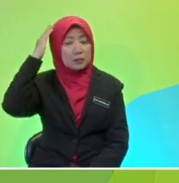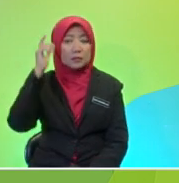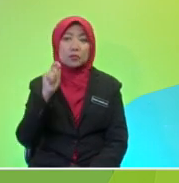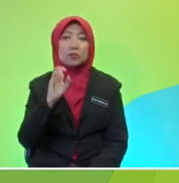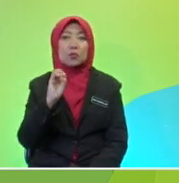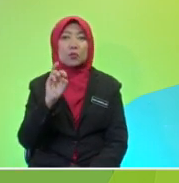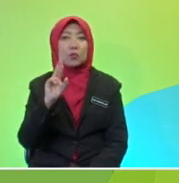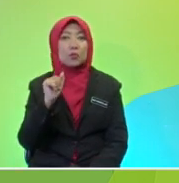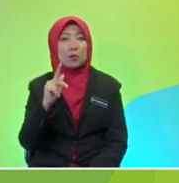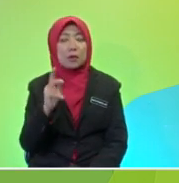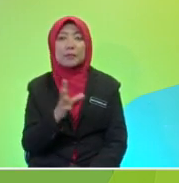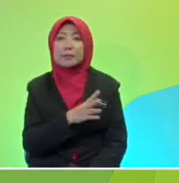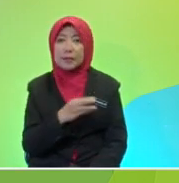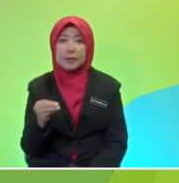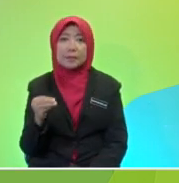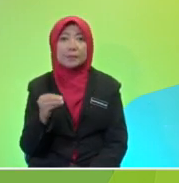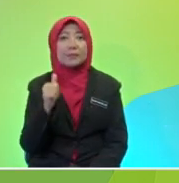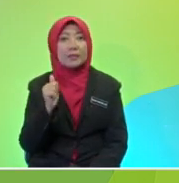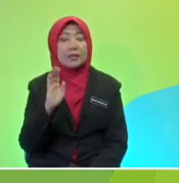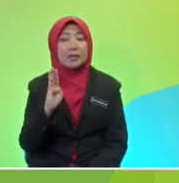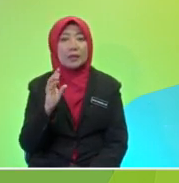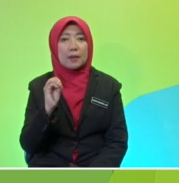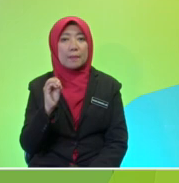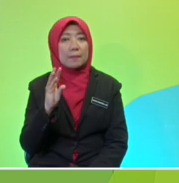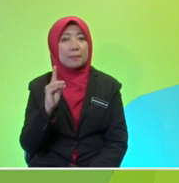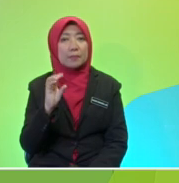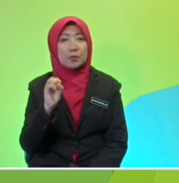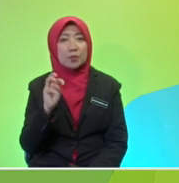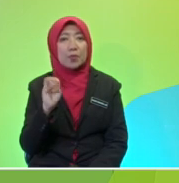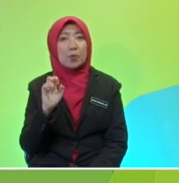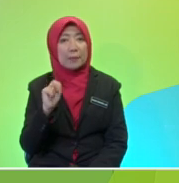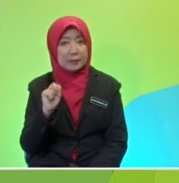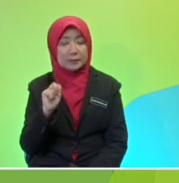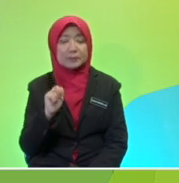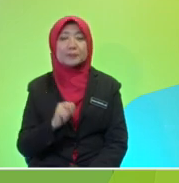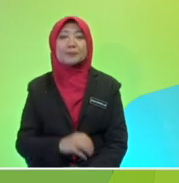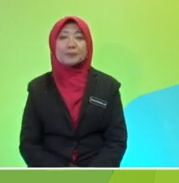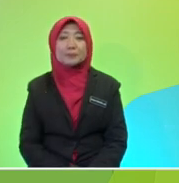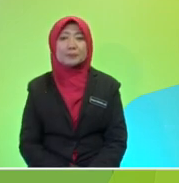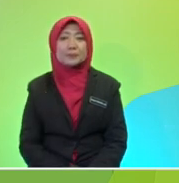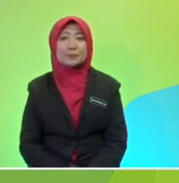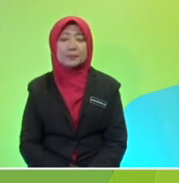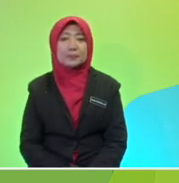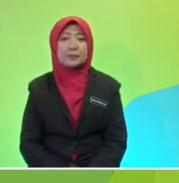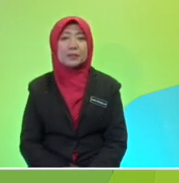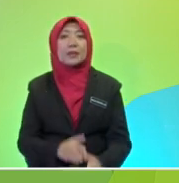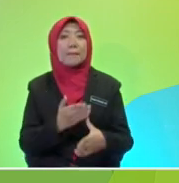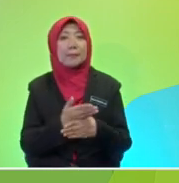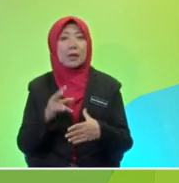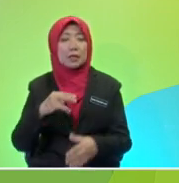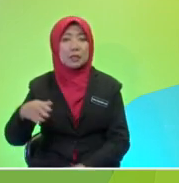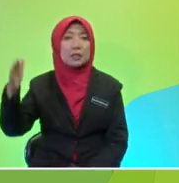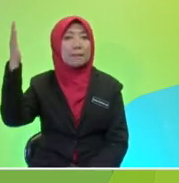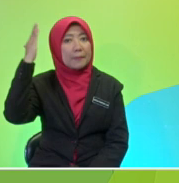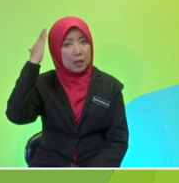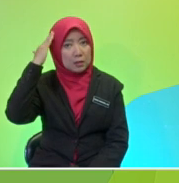abdoman disebut kepala torak torak abdomen abdomen Oke dibagian Kepala dia